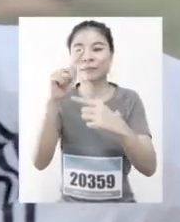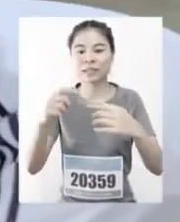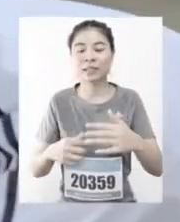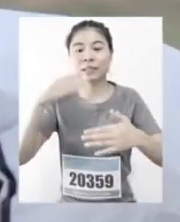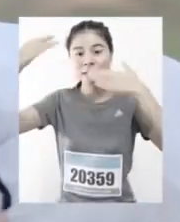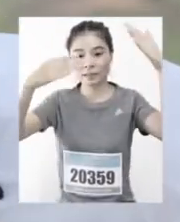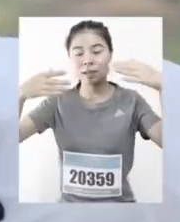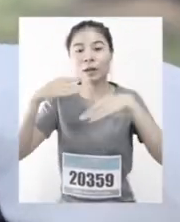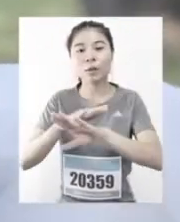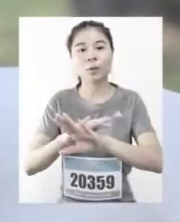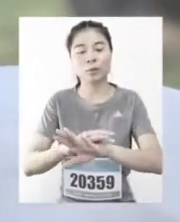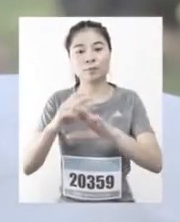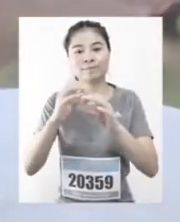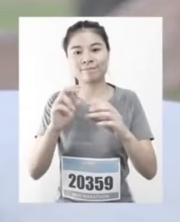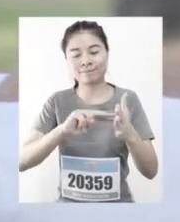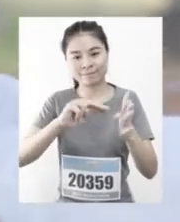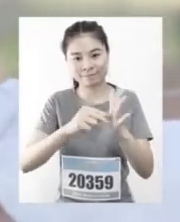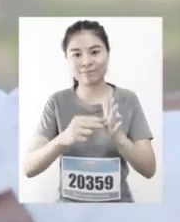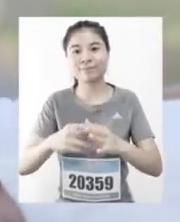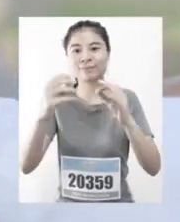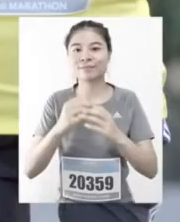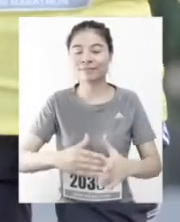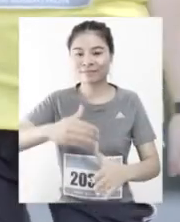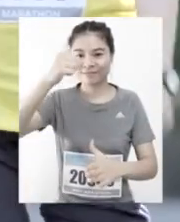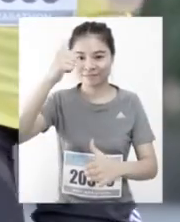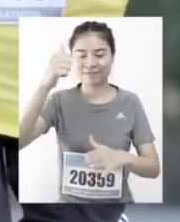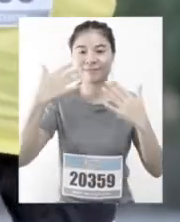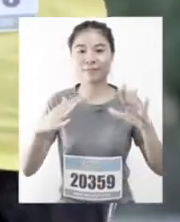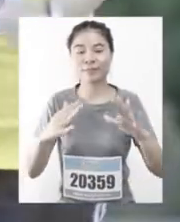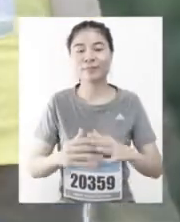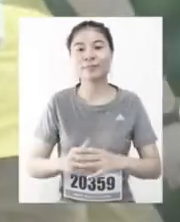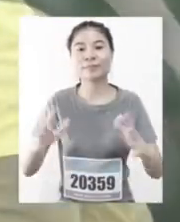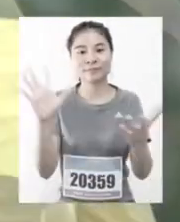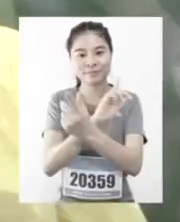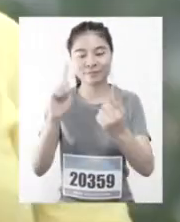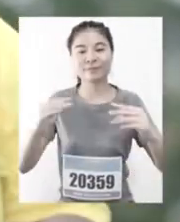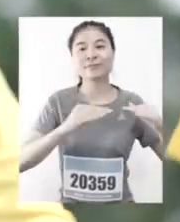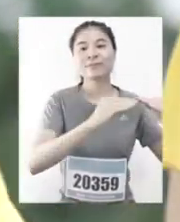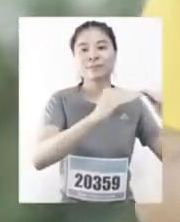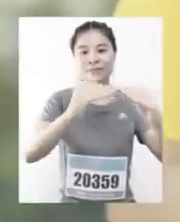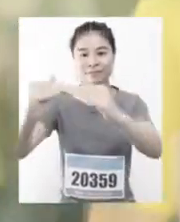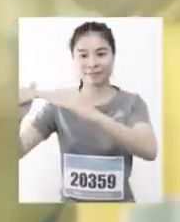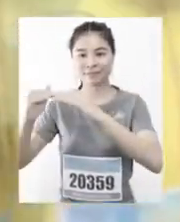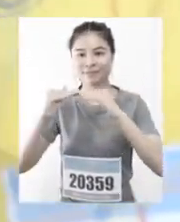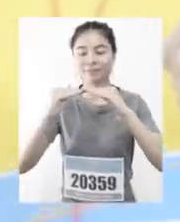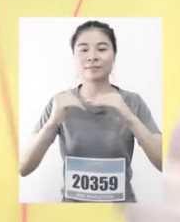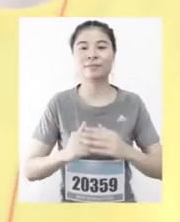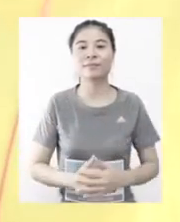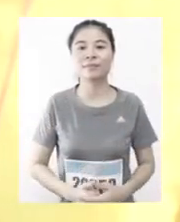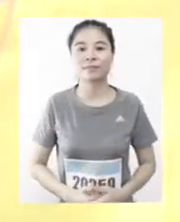นะอย่างน้อยก็ยังเสมอกับทุกคนในสังคม